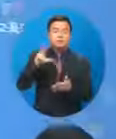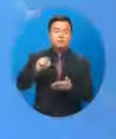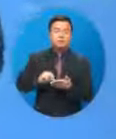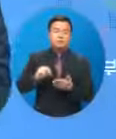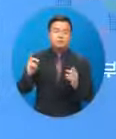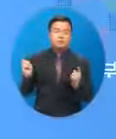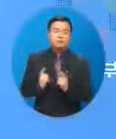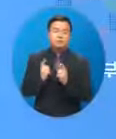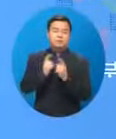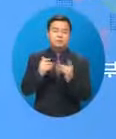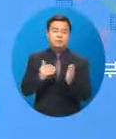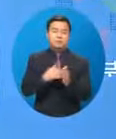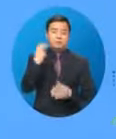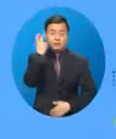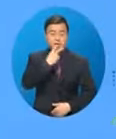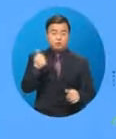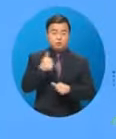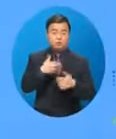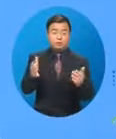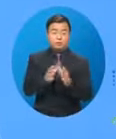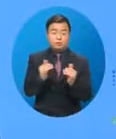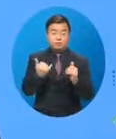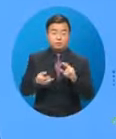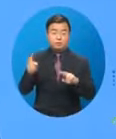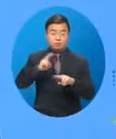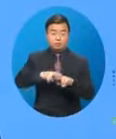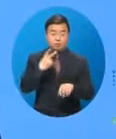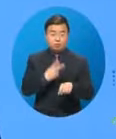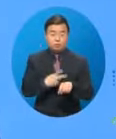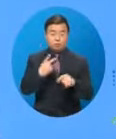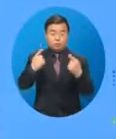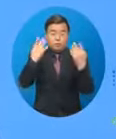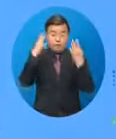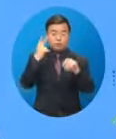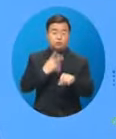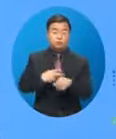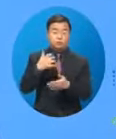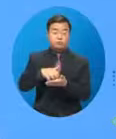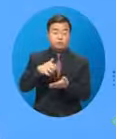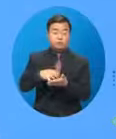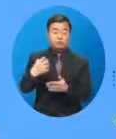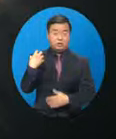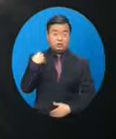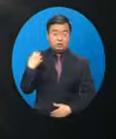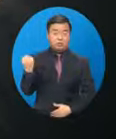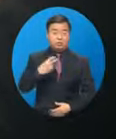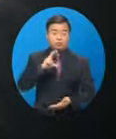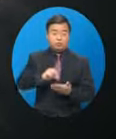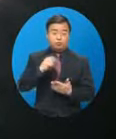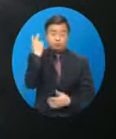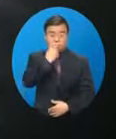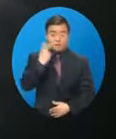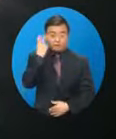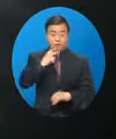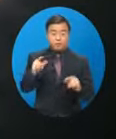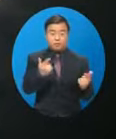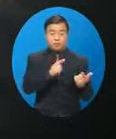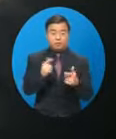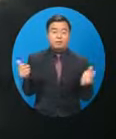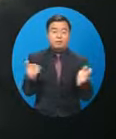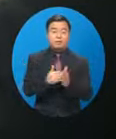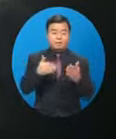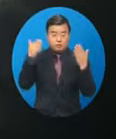출제 검토위원회 인적 구성, 교수, 교사 비율과 역할, 문항 출제와 검토 절차 등을 중점적으로